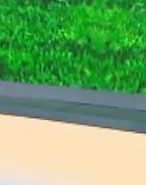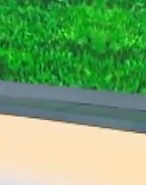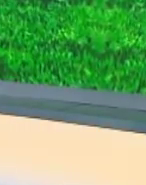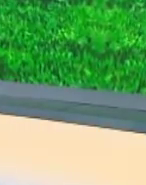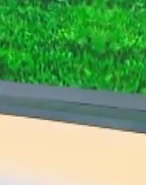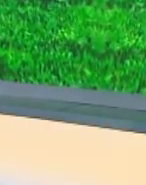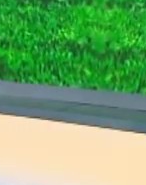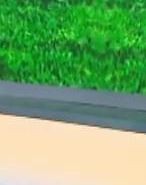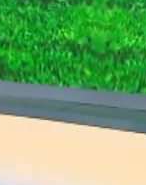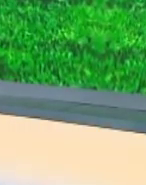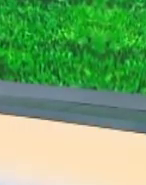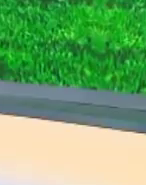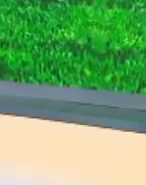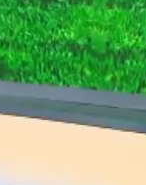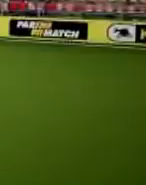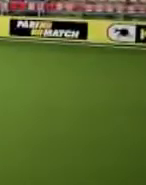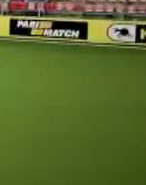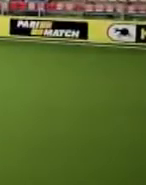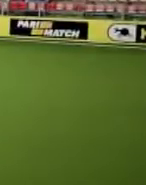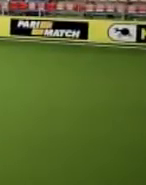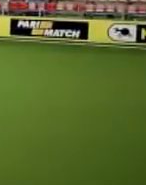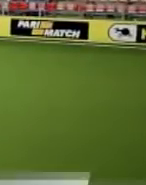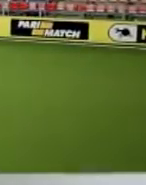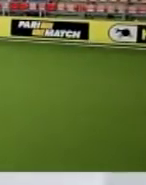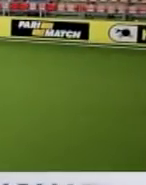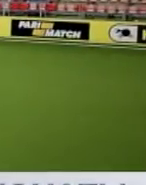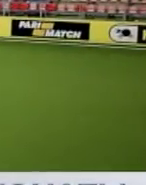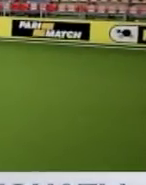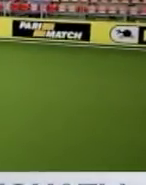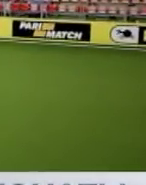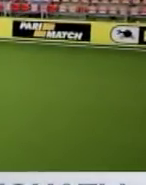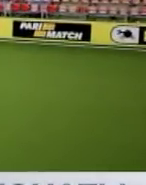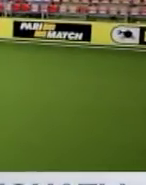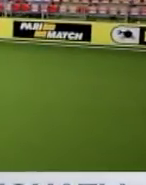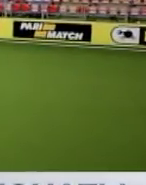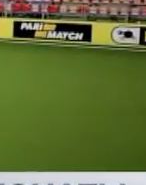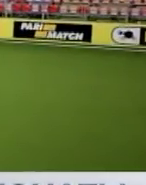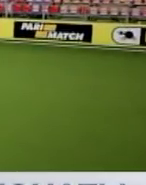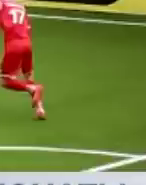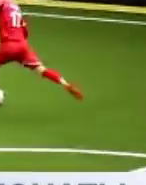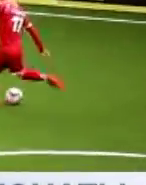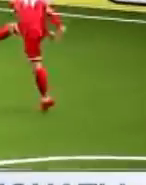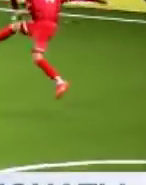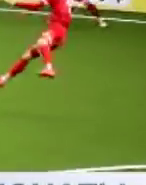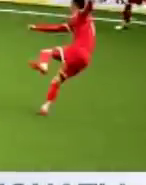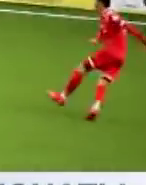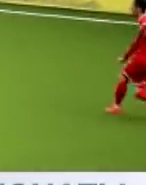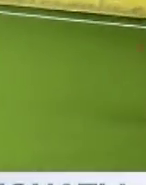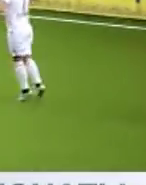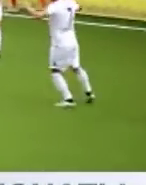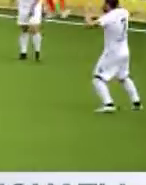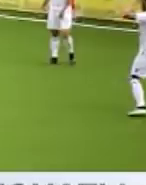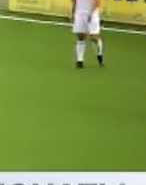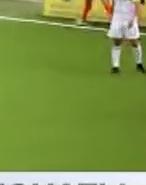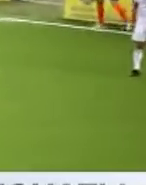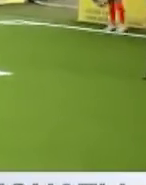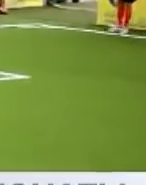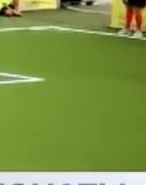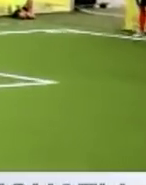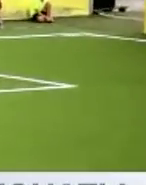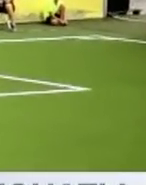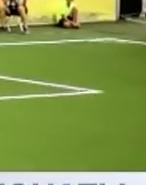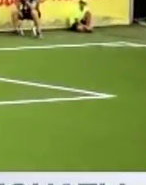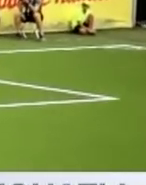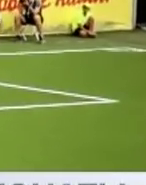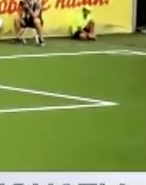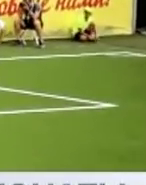болатын. Жерлестеріміз алғашқы кездесуін Албания аяқ топшыларына қарсы өткізді. Тартысты өткен матчта Нұржан Әбдірәсімов мергендігімен